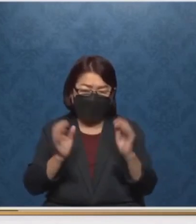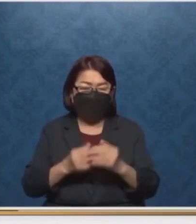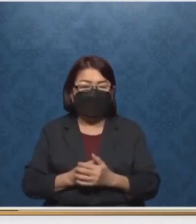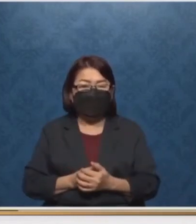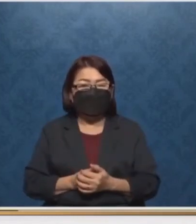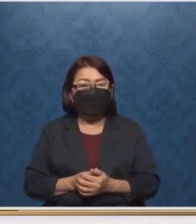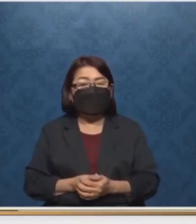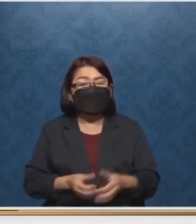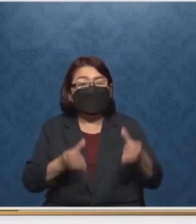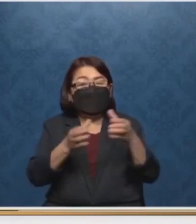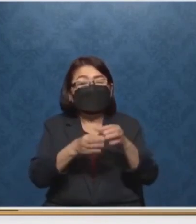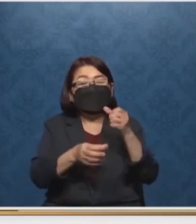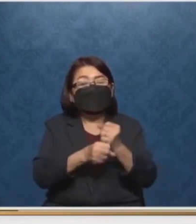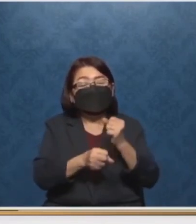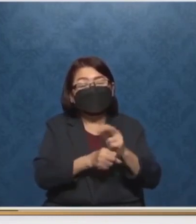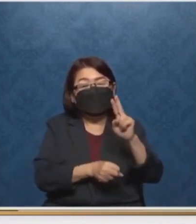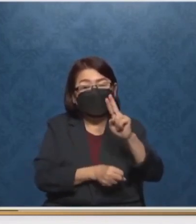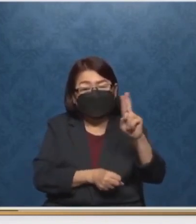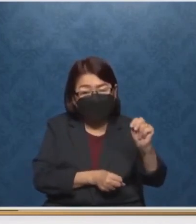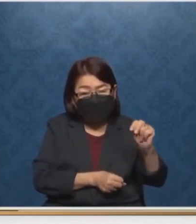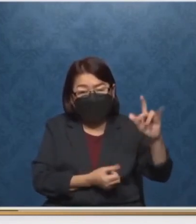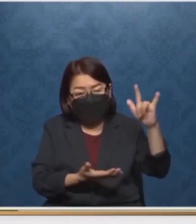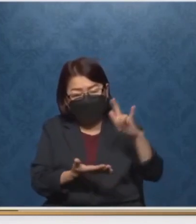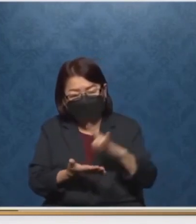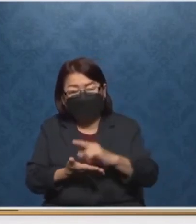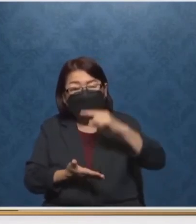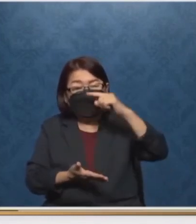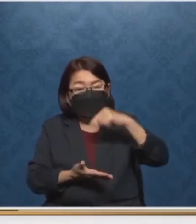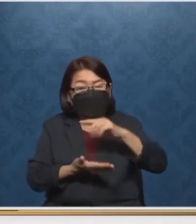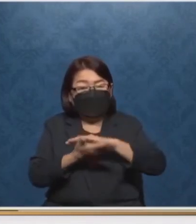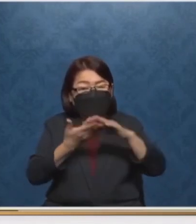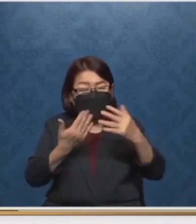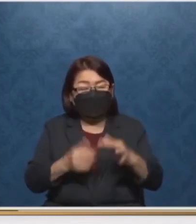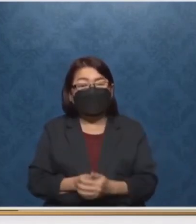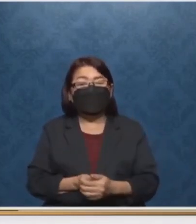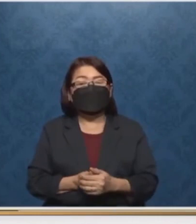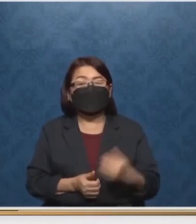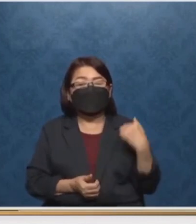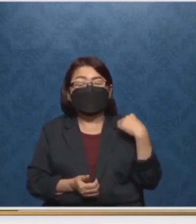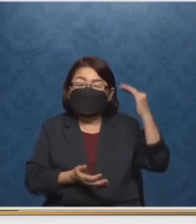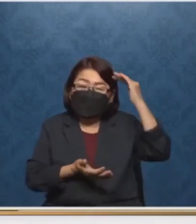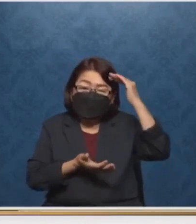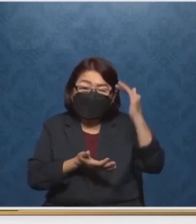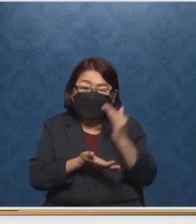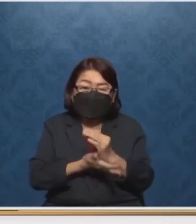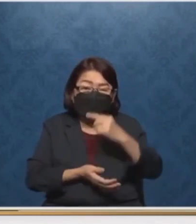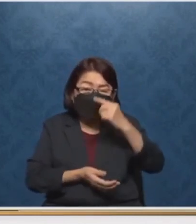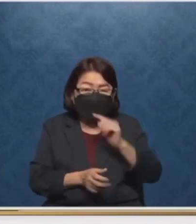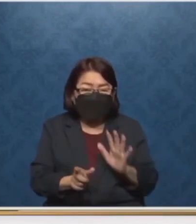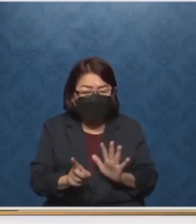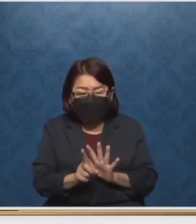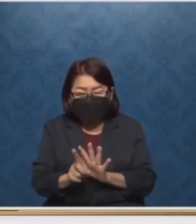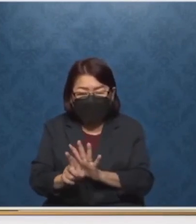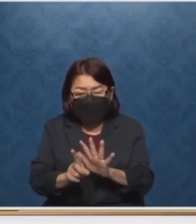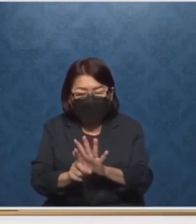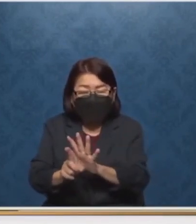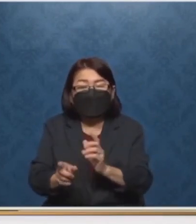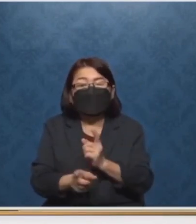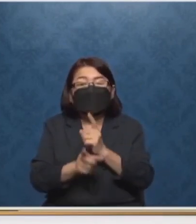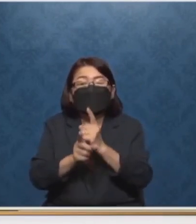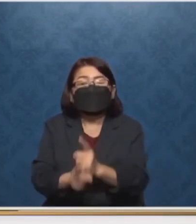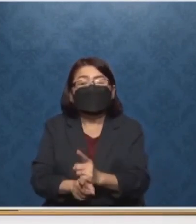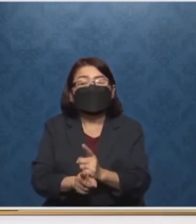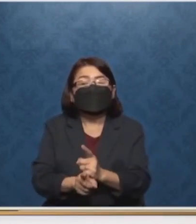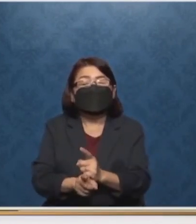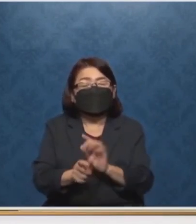เมื่อคณะทำงานชุดนี้เดินทางเข้ามาในประเทศไทยก็ถูกเจ้าหน้าที่รัฐตามประกบอยู่ตลอดเวลาแม้กระทั่ง